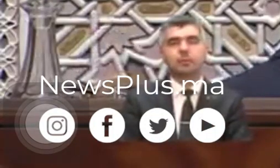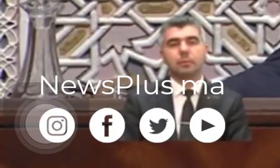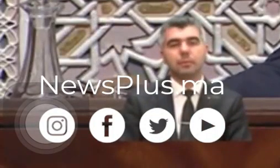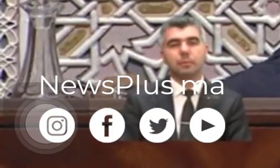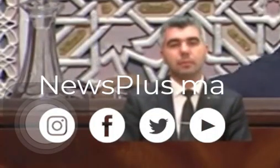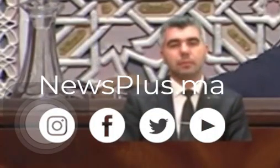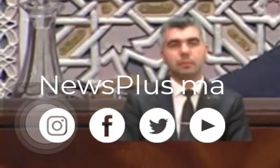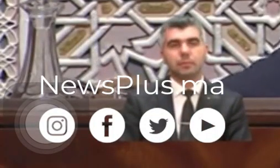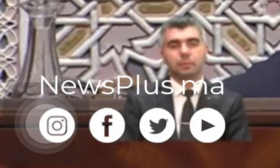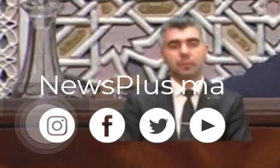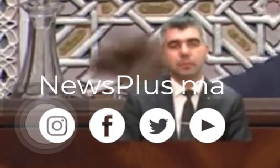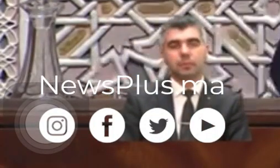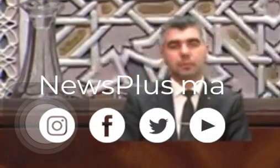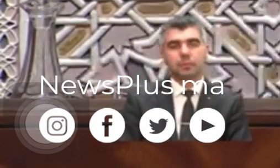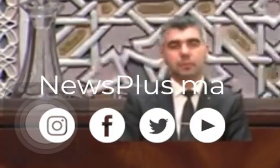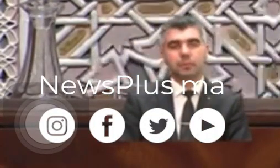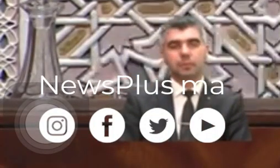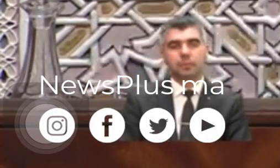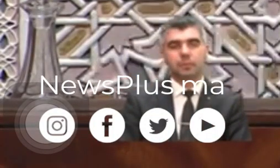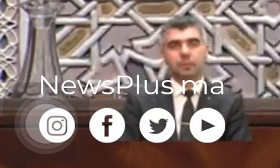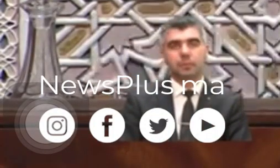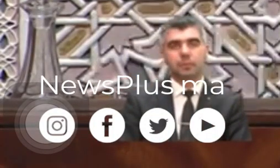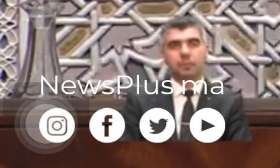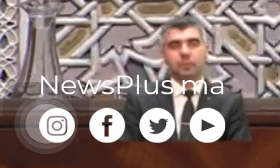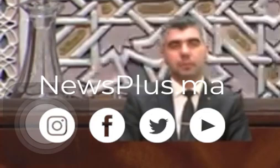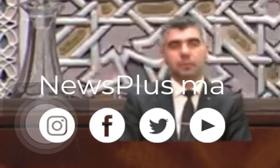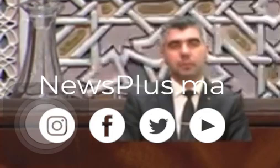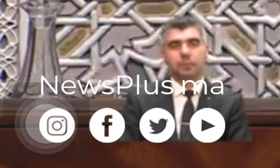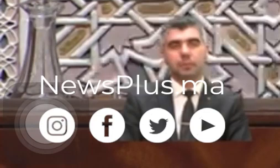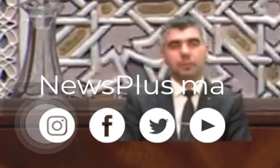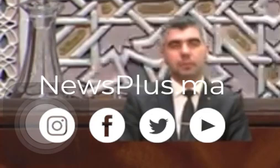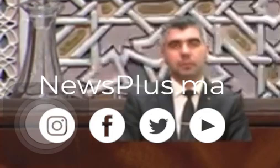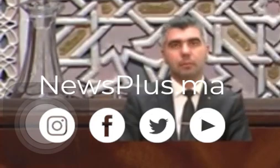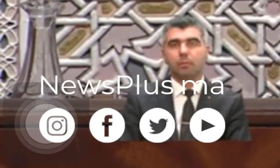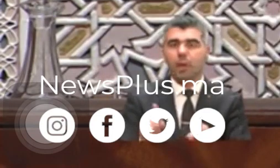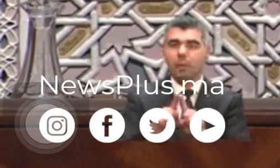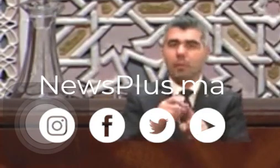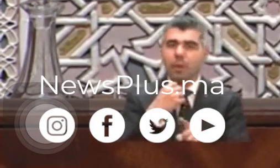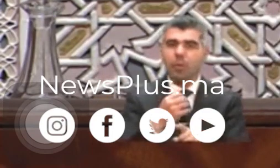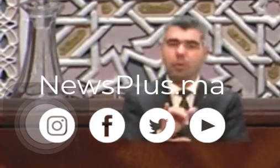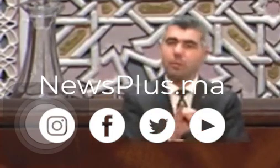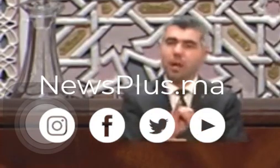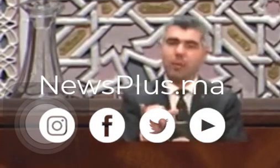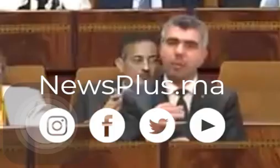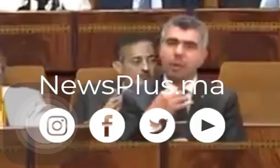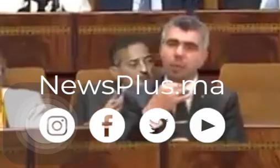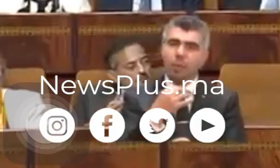تفضل السيد رئيس. راه كاين السيد رئيس قبل منكم. لم أريد أن أخوض في هذا الموضوع،